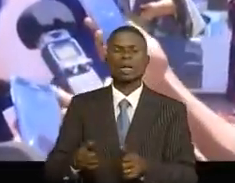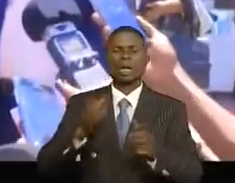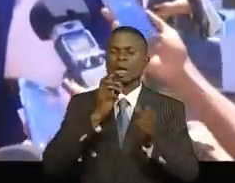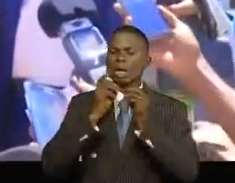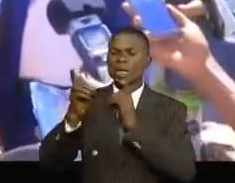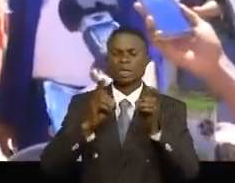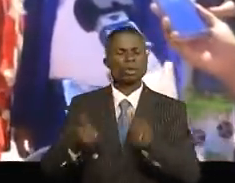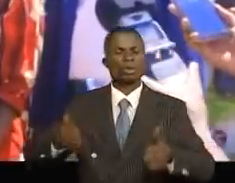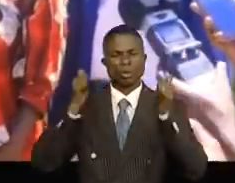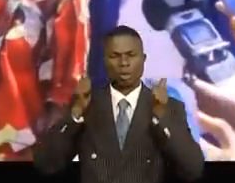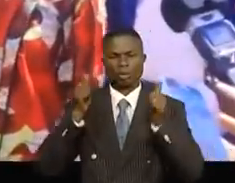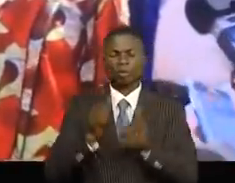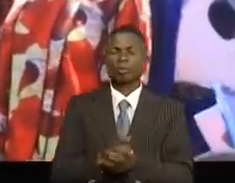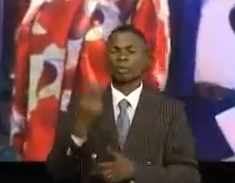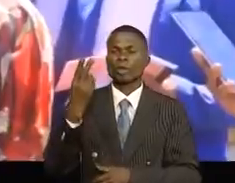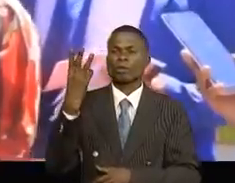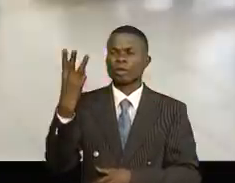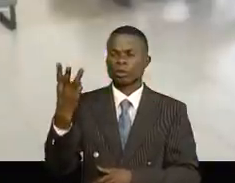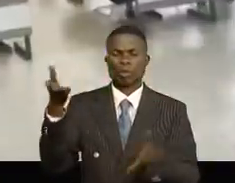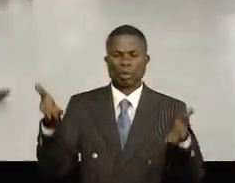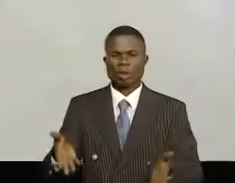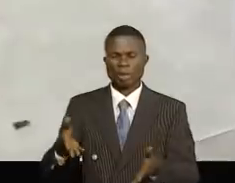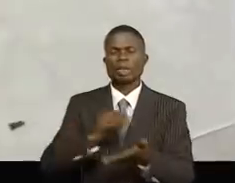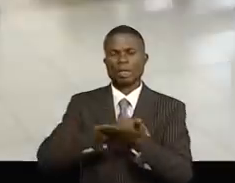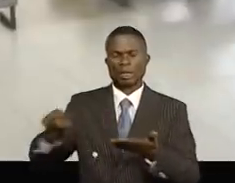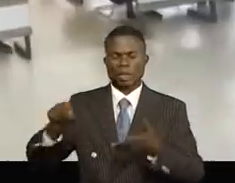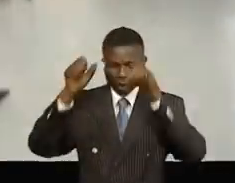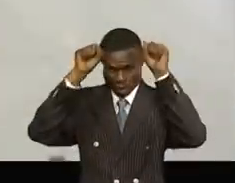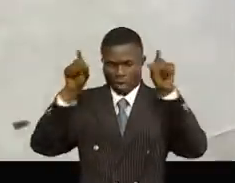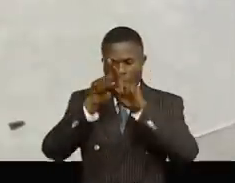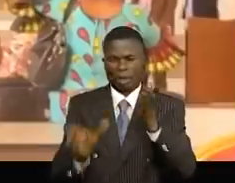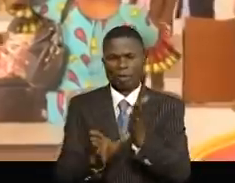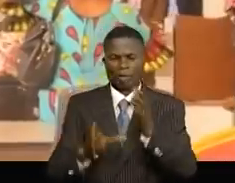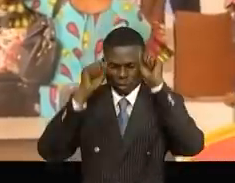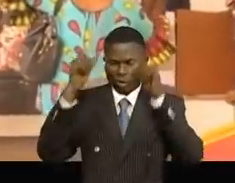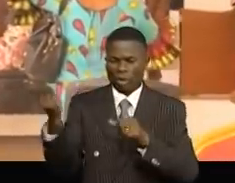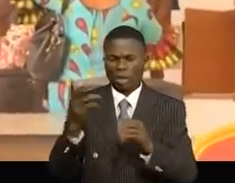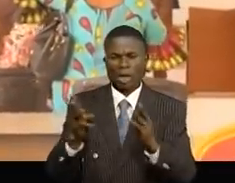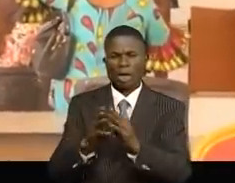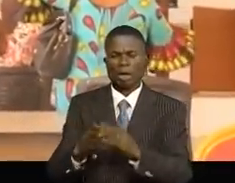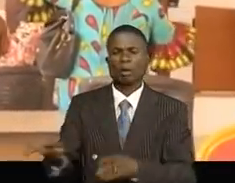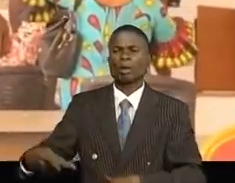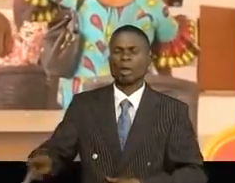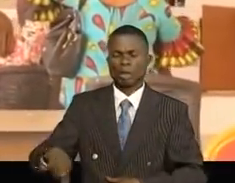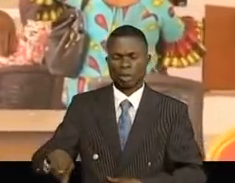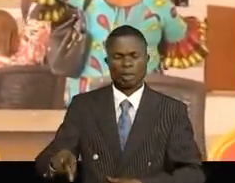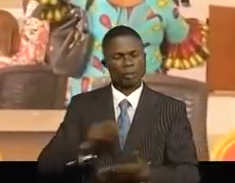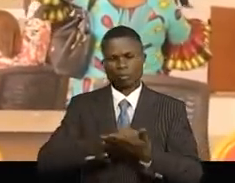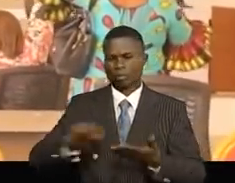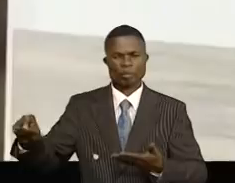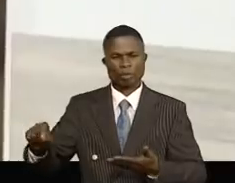députés provinciaux sur les 23 présents votent pour la destitution du président et du vice-président de cette première institution de la province,